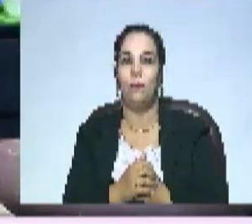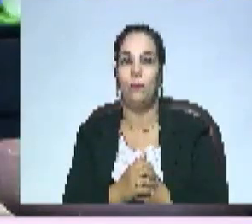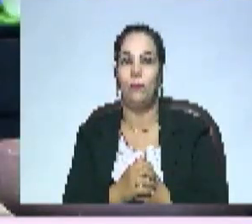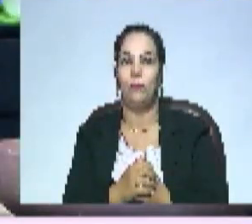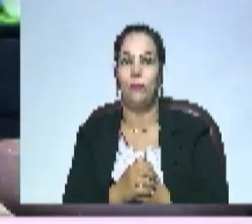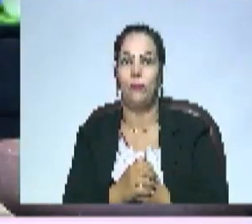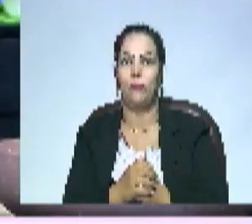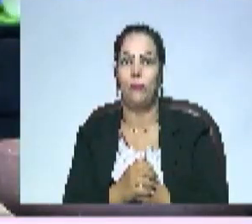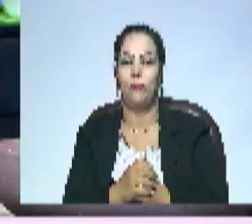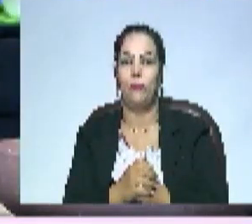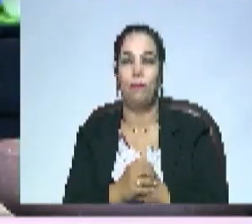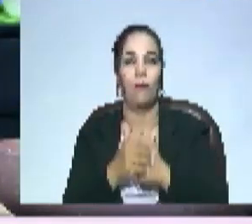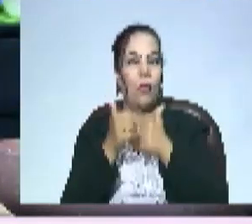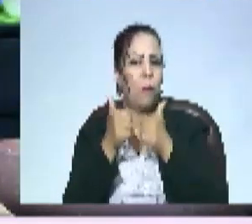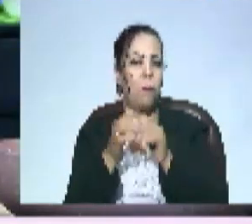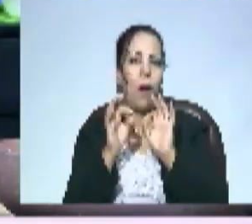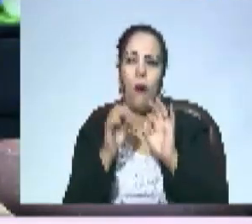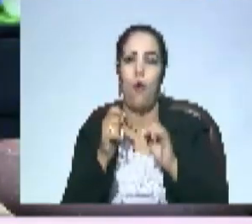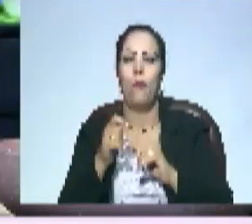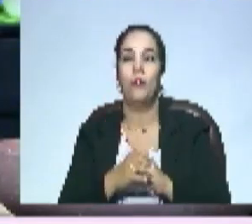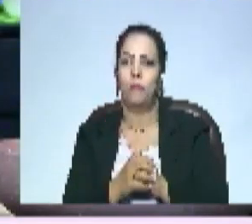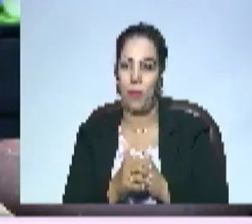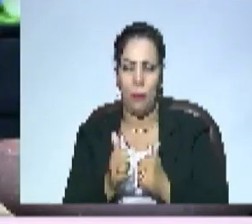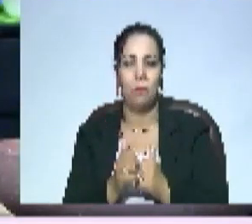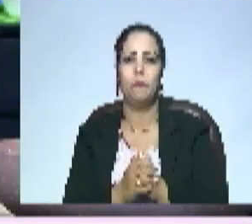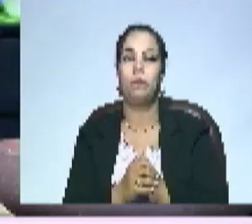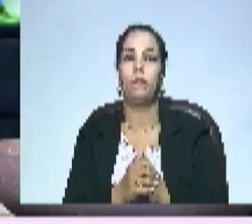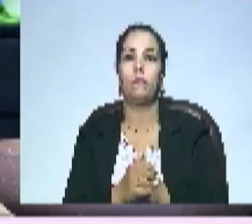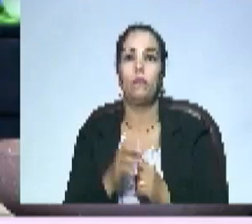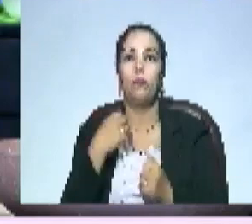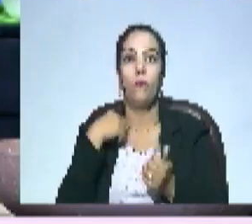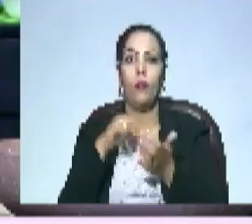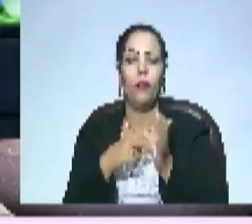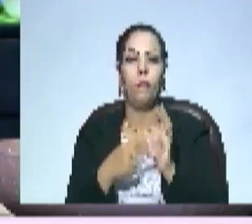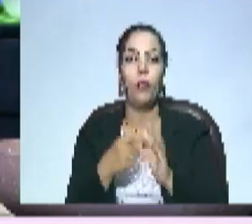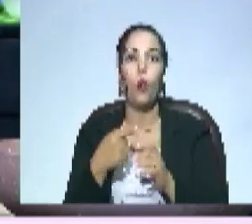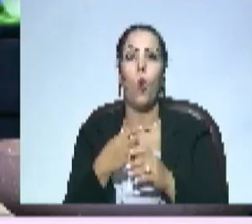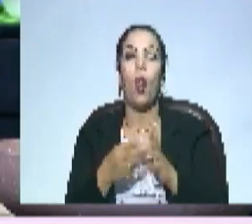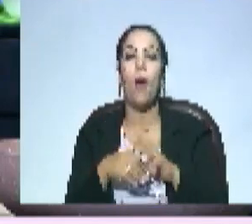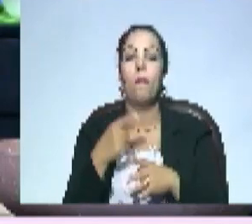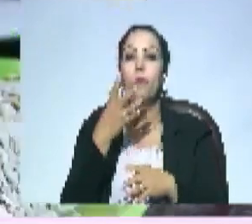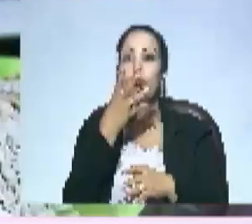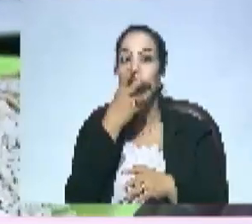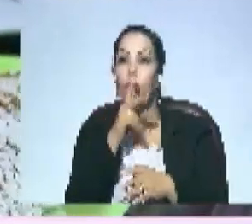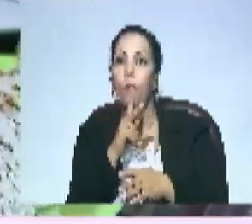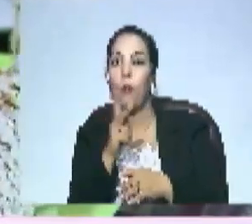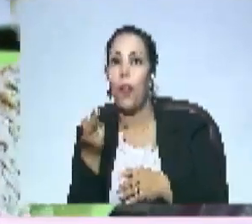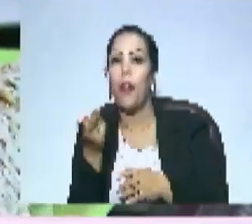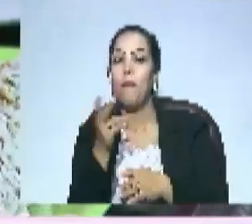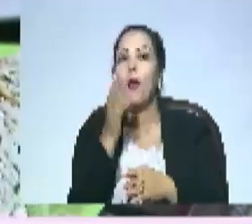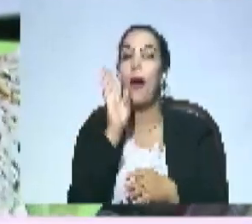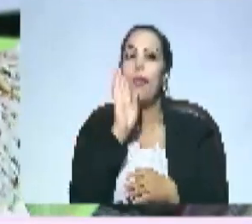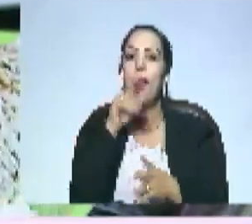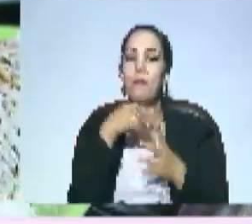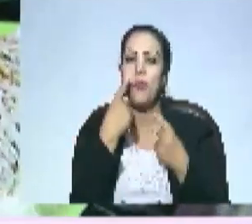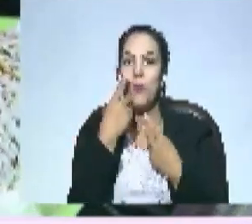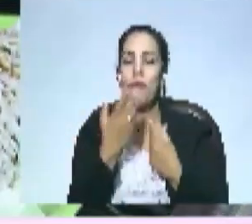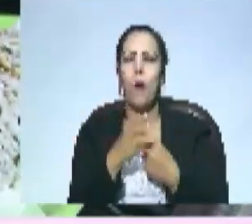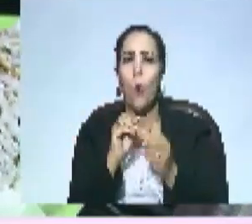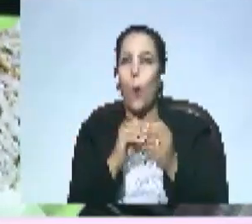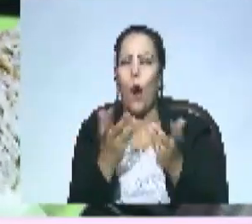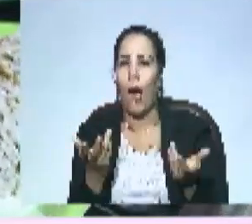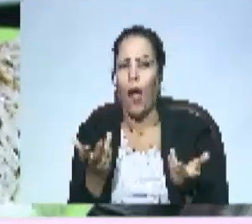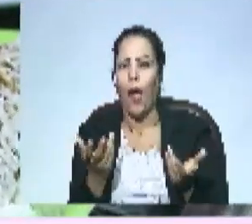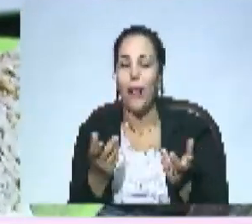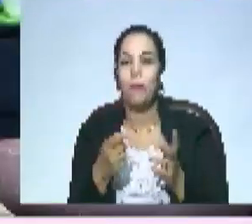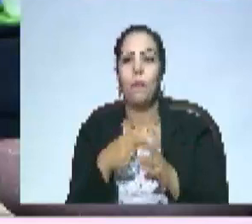جدا جميل حلو قوي حلو كده عشان ده هنديله بقى دلوقتي حاجه والثاني هندي لله حاجه اني ايه التاني ده